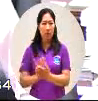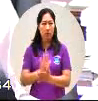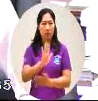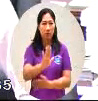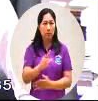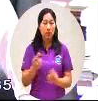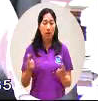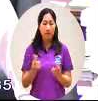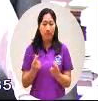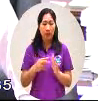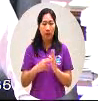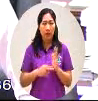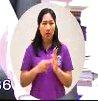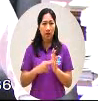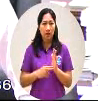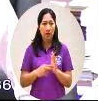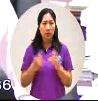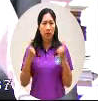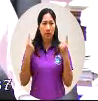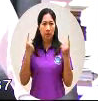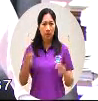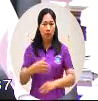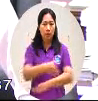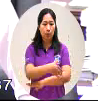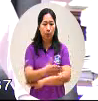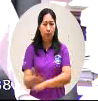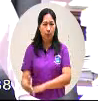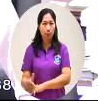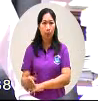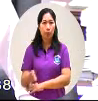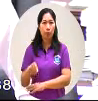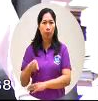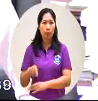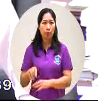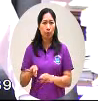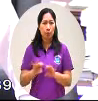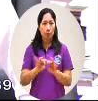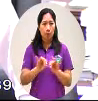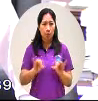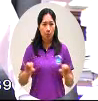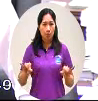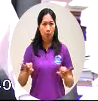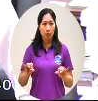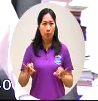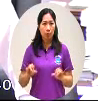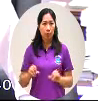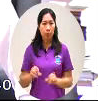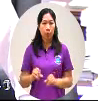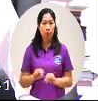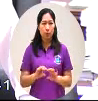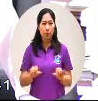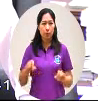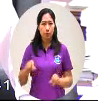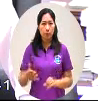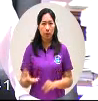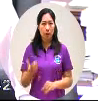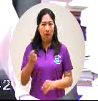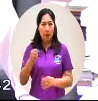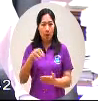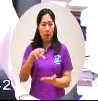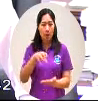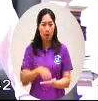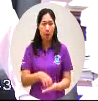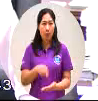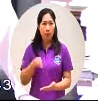的所有五年土地的一种权状，是